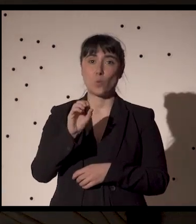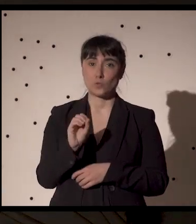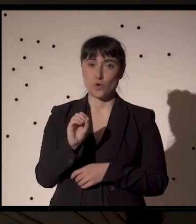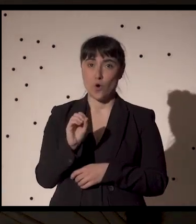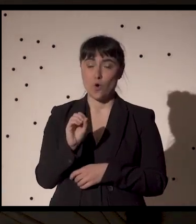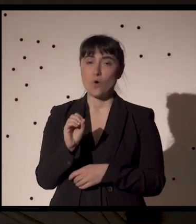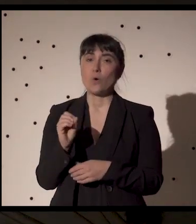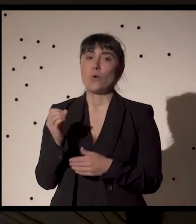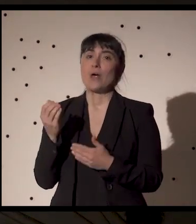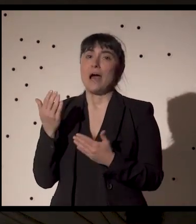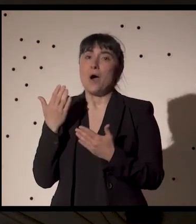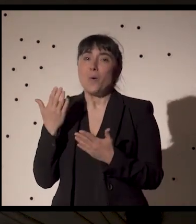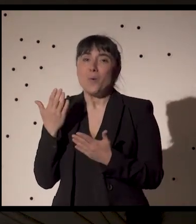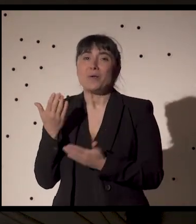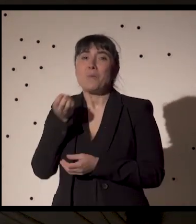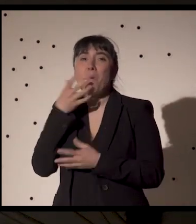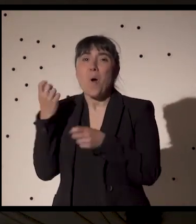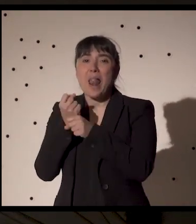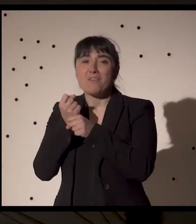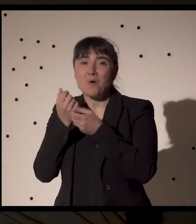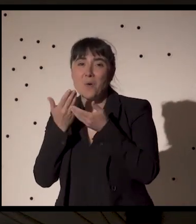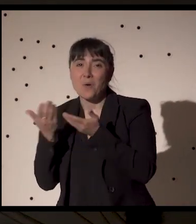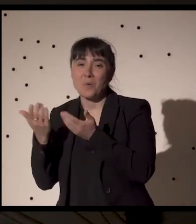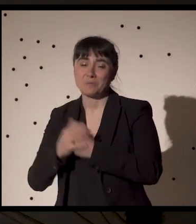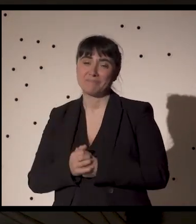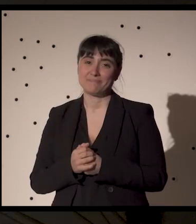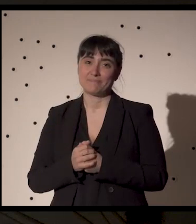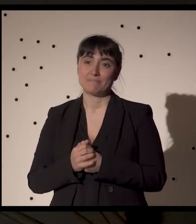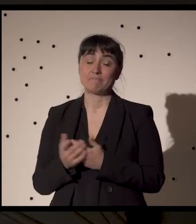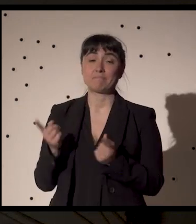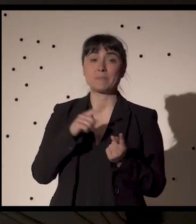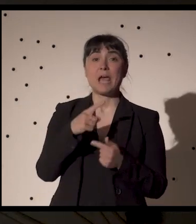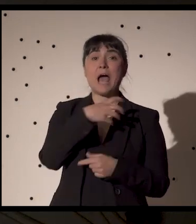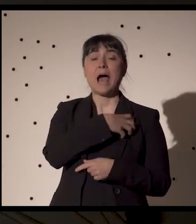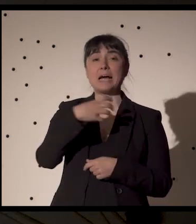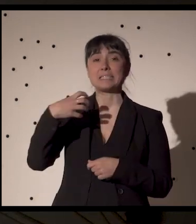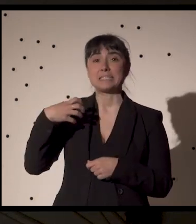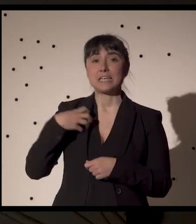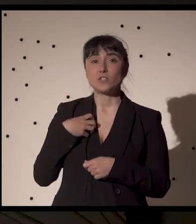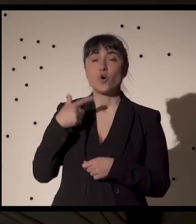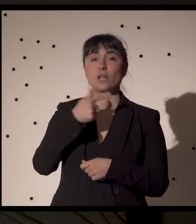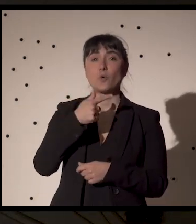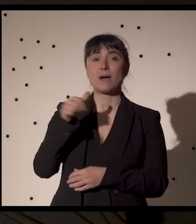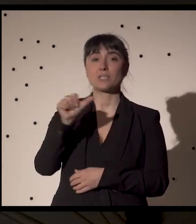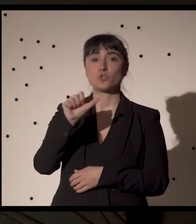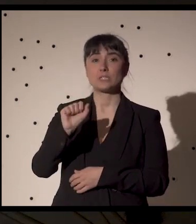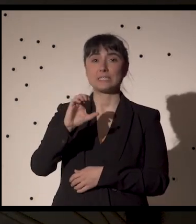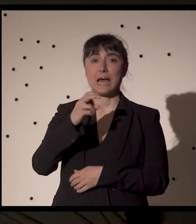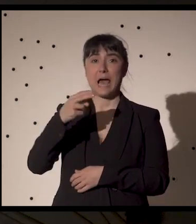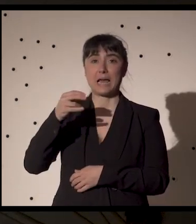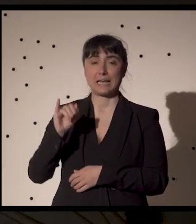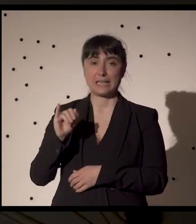cordialissimo affettuoso di buon lavoro l'assessore Tommaso sacchi assessore alla cultura del Comune di Milano la